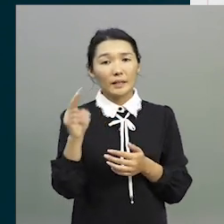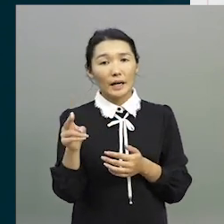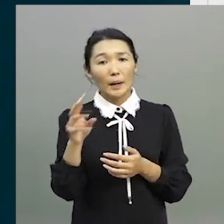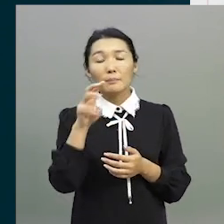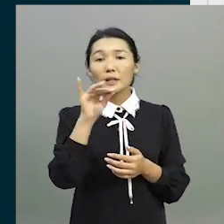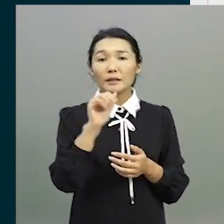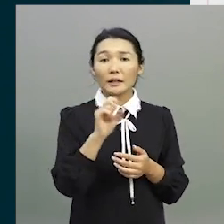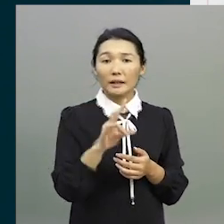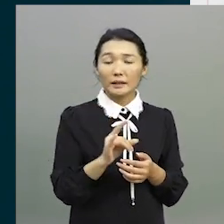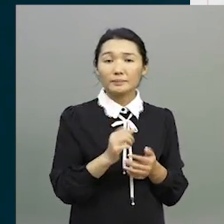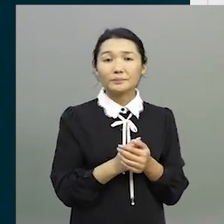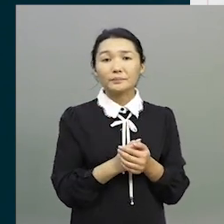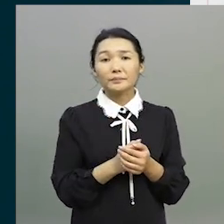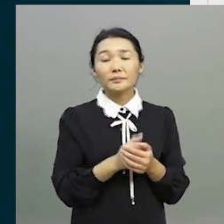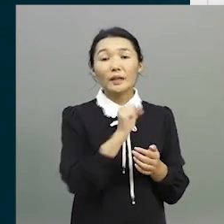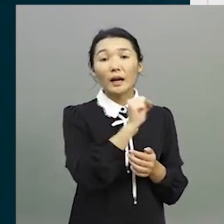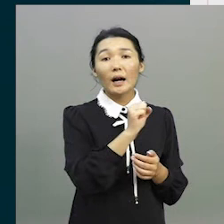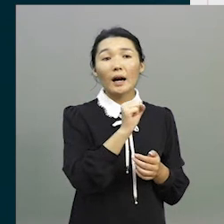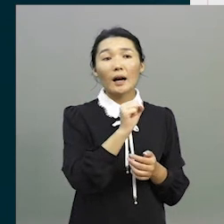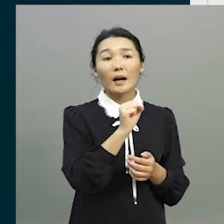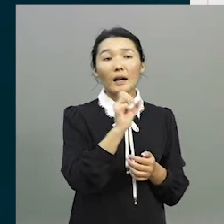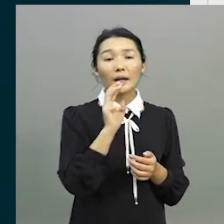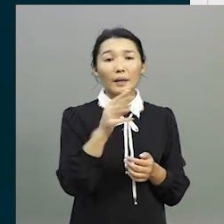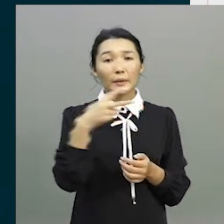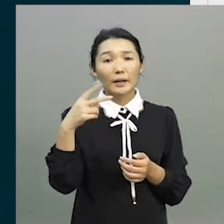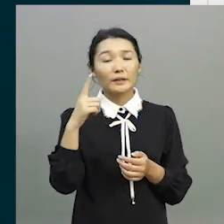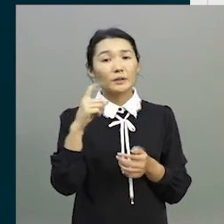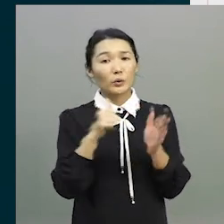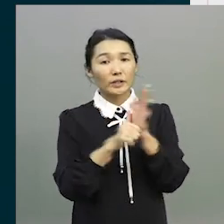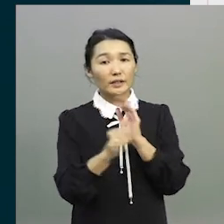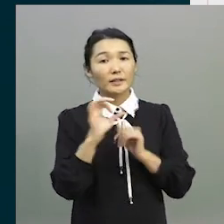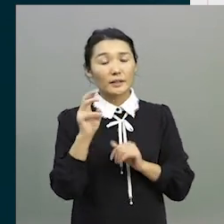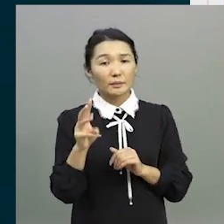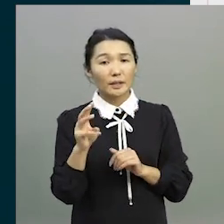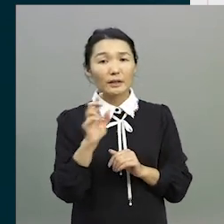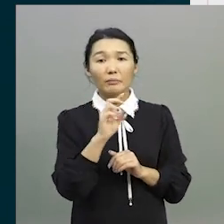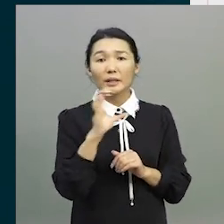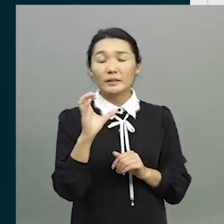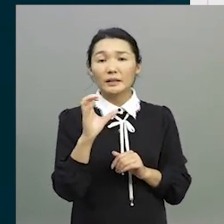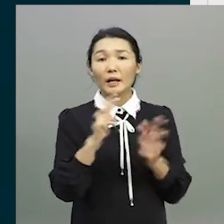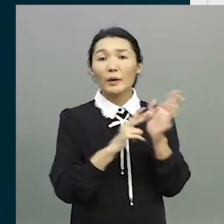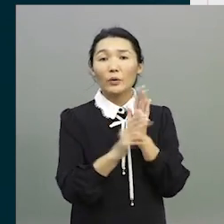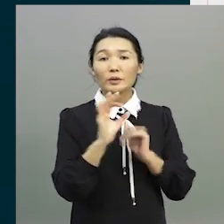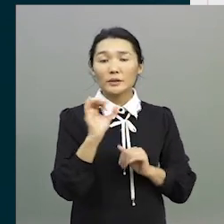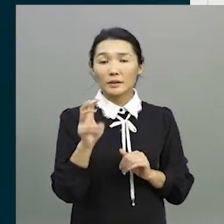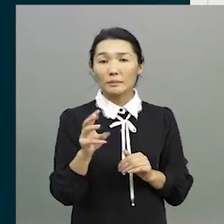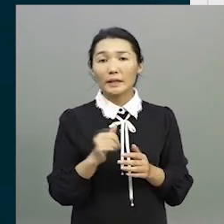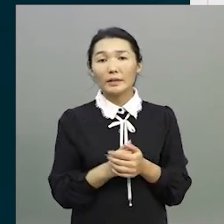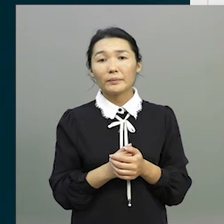этом а m равен 160 сантиметров a b c равен 80 сантиметров